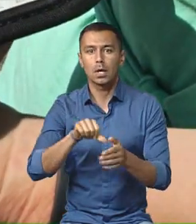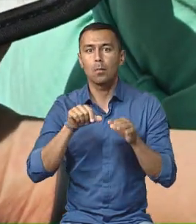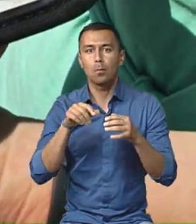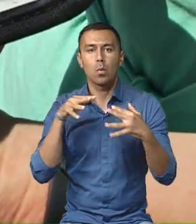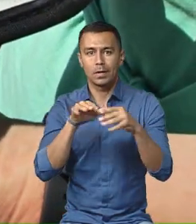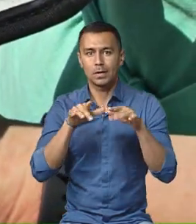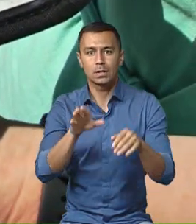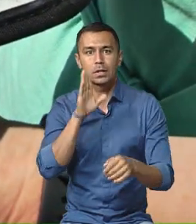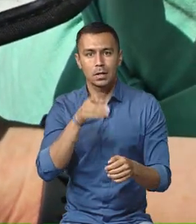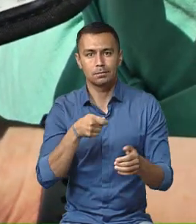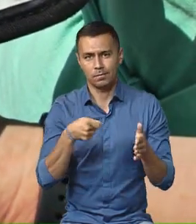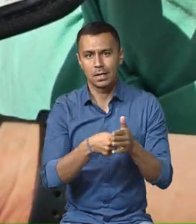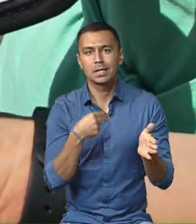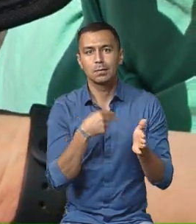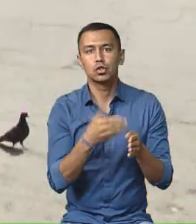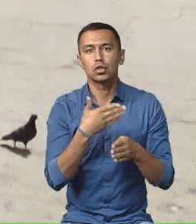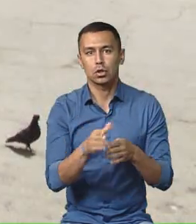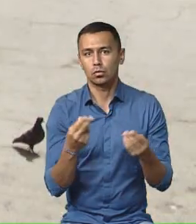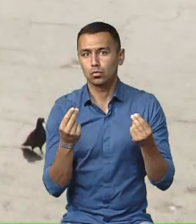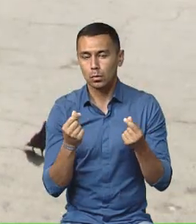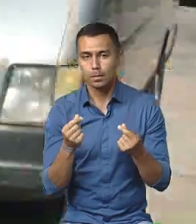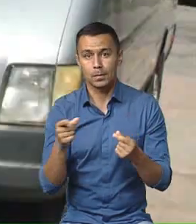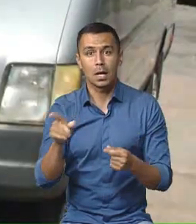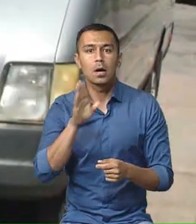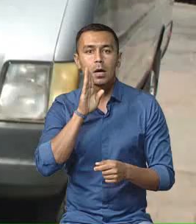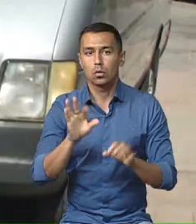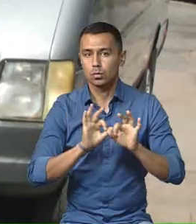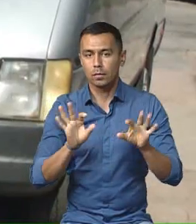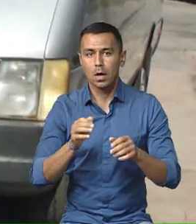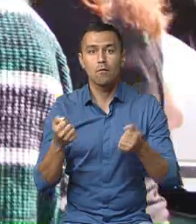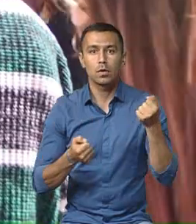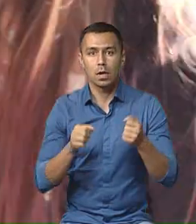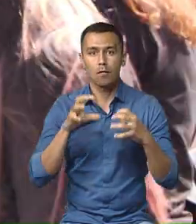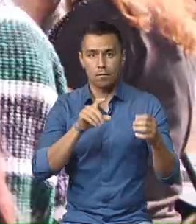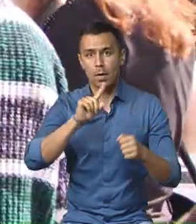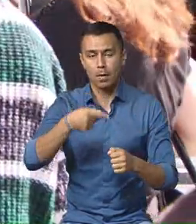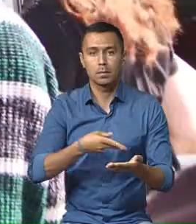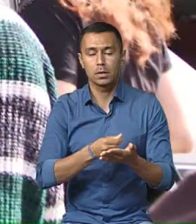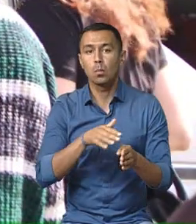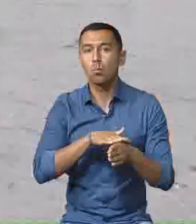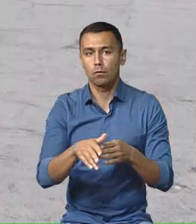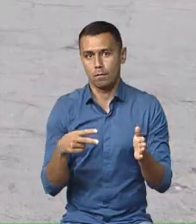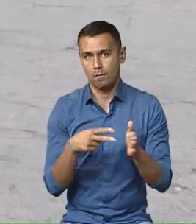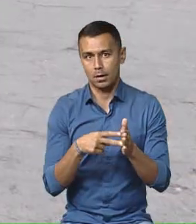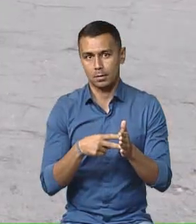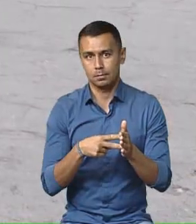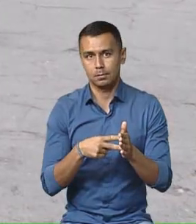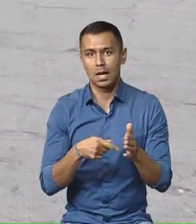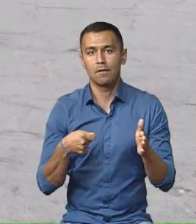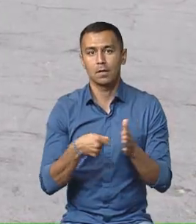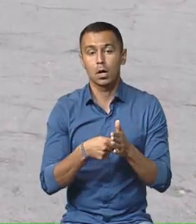дій, жінка в касі заплатила частину суми. Марина розповідає, водій автобуса вимагав сплатити повну вартість квитка. І тут